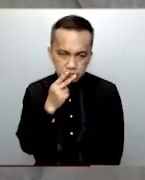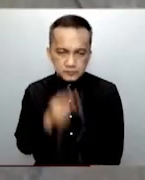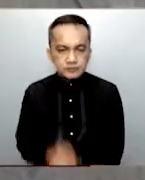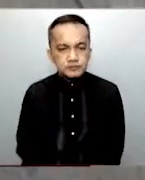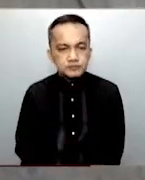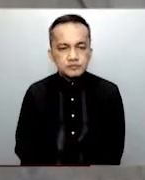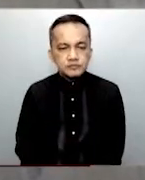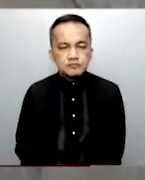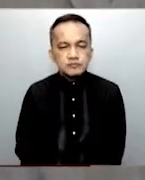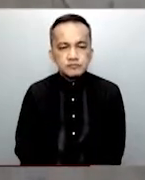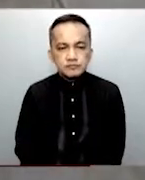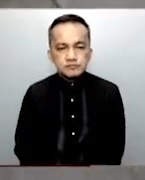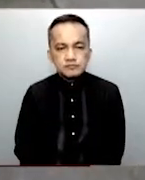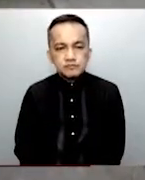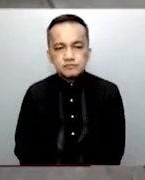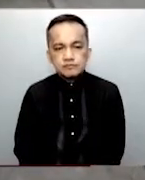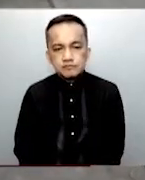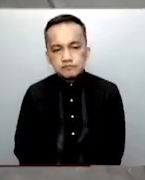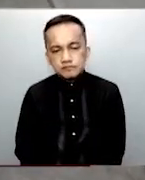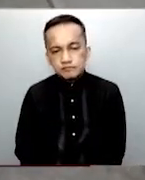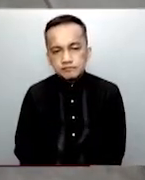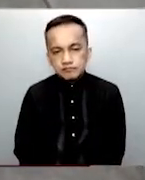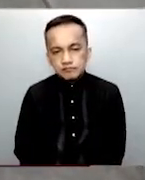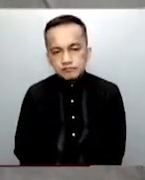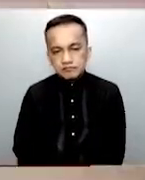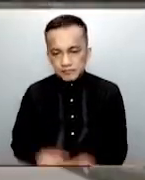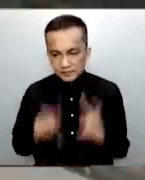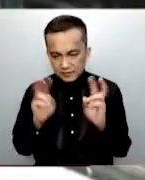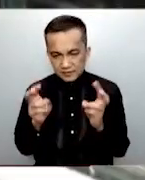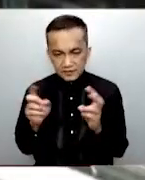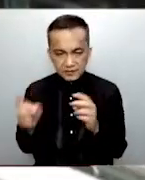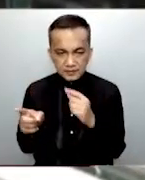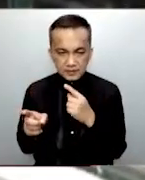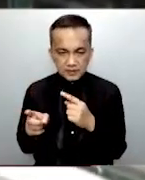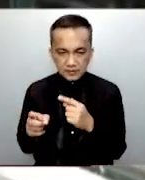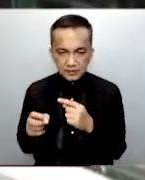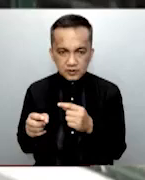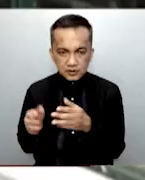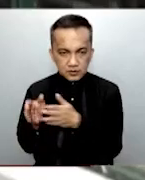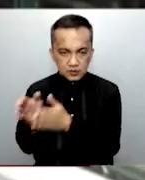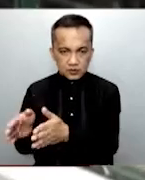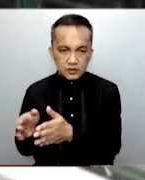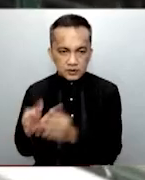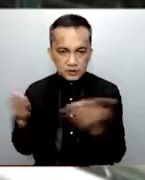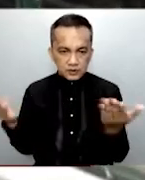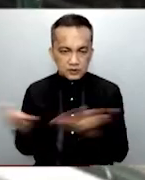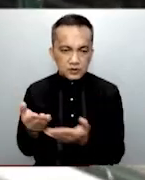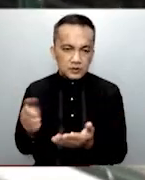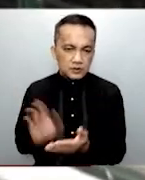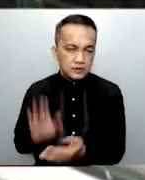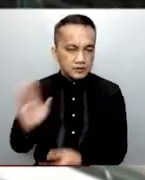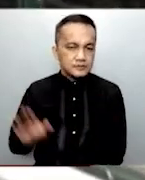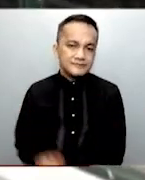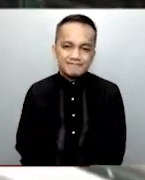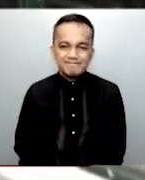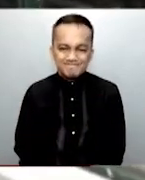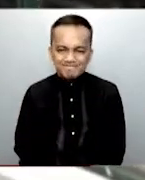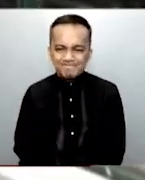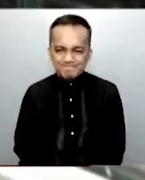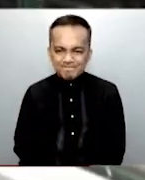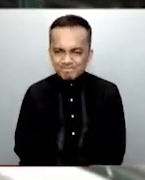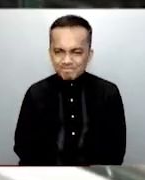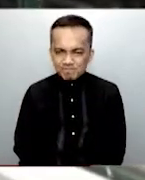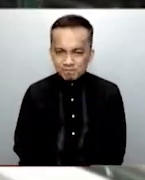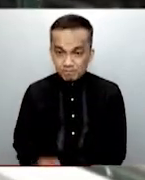Kung tatawagin natin yan, yan yung magiging gateway nila po, no? Introduction yan sa kanila. At mas madali po nilang